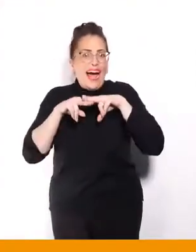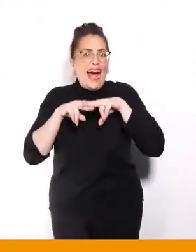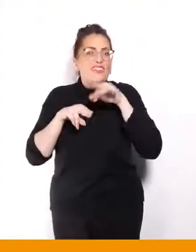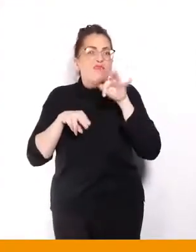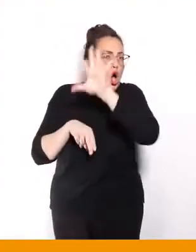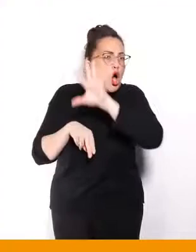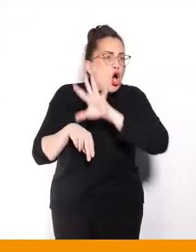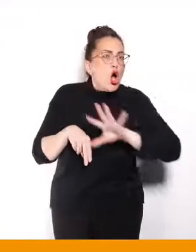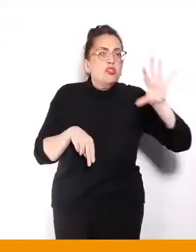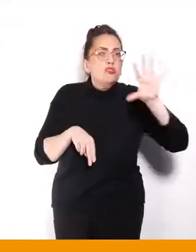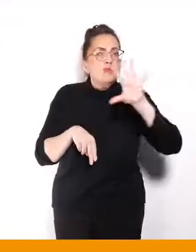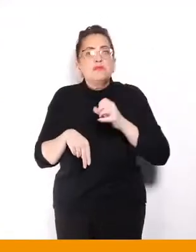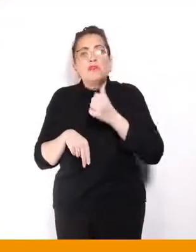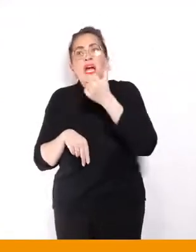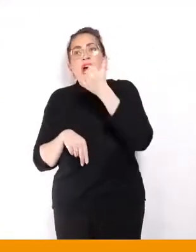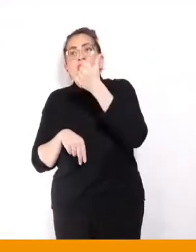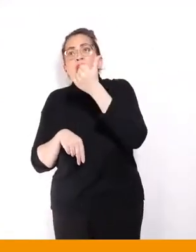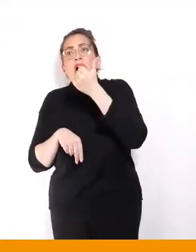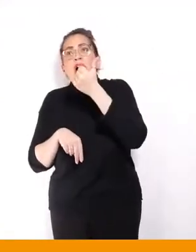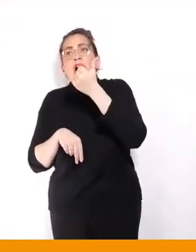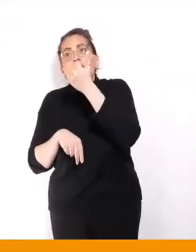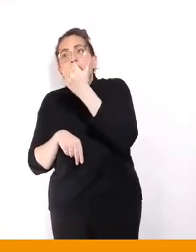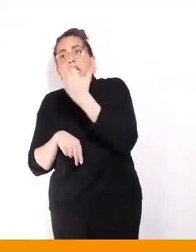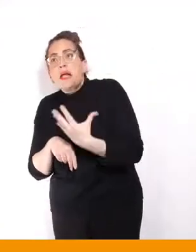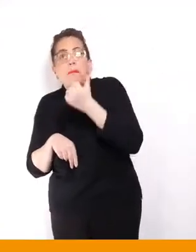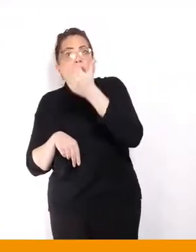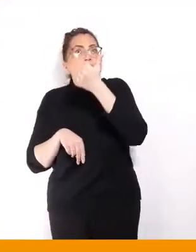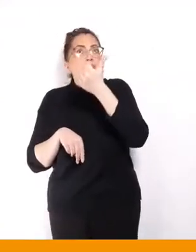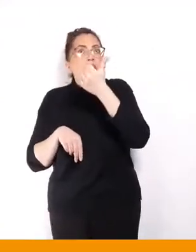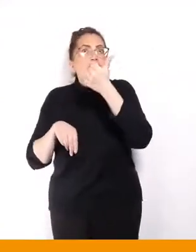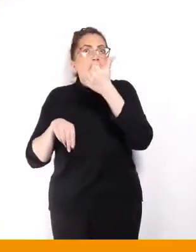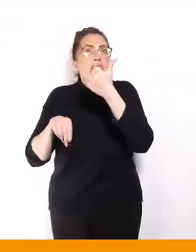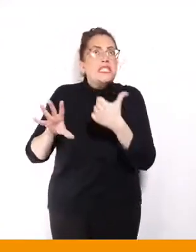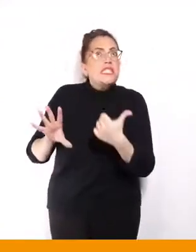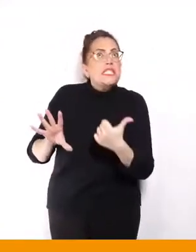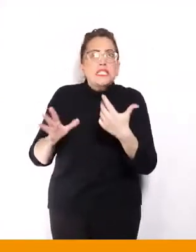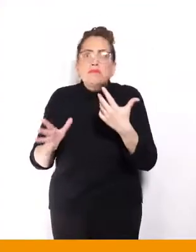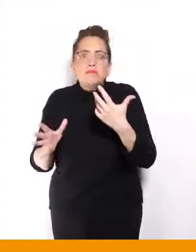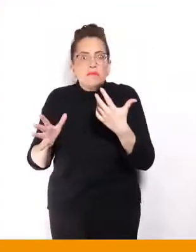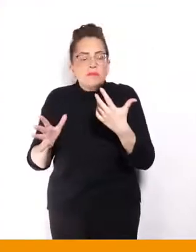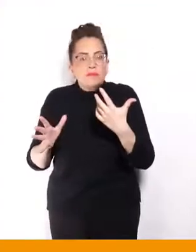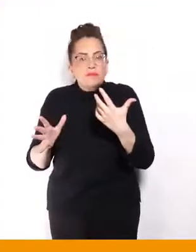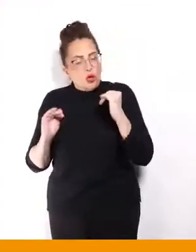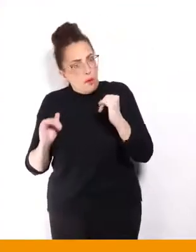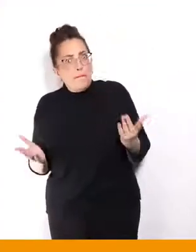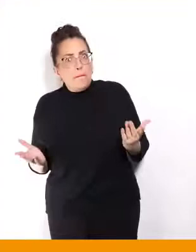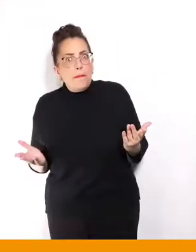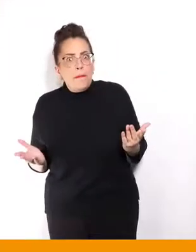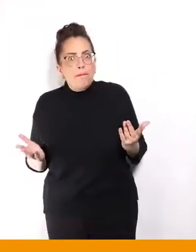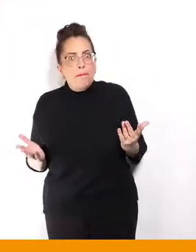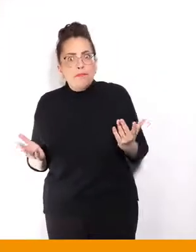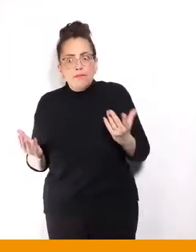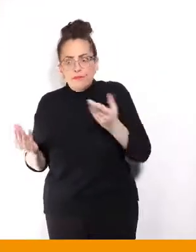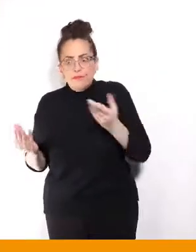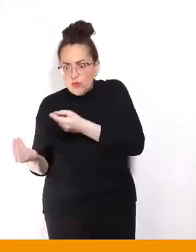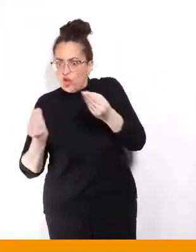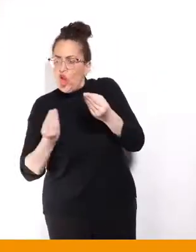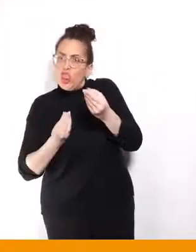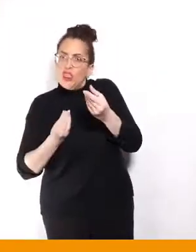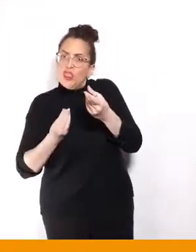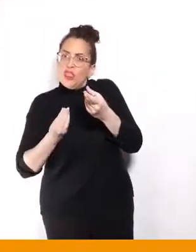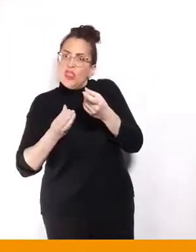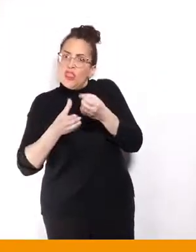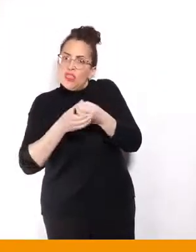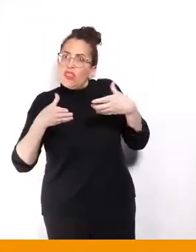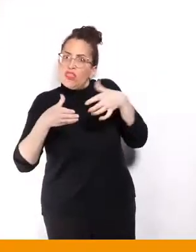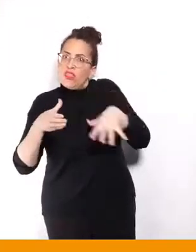population. C'est un investissement majeur pour notre prospérité collective, et s'endetter un peu pour ça à